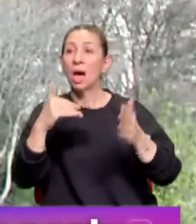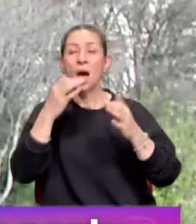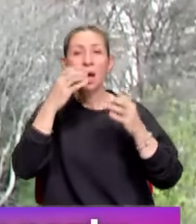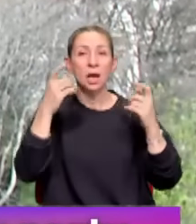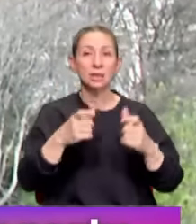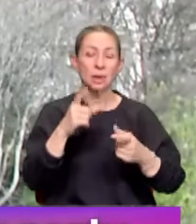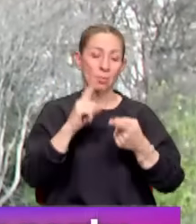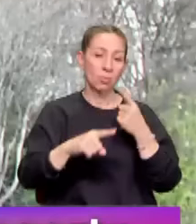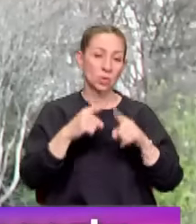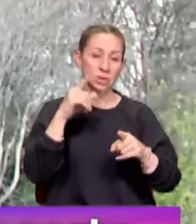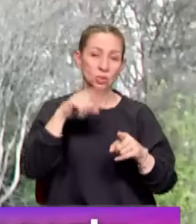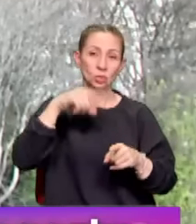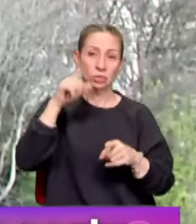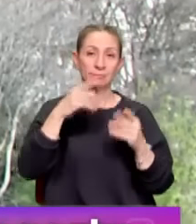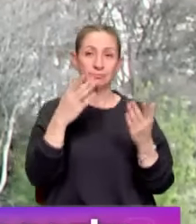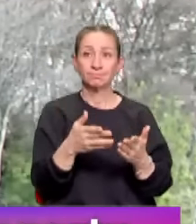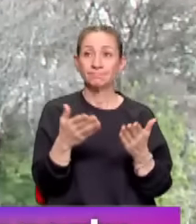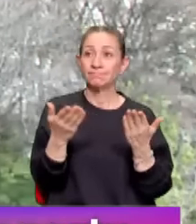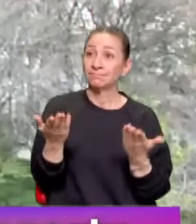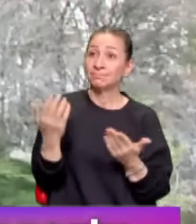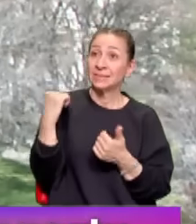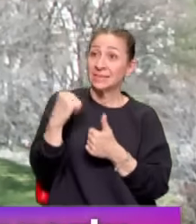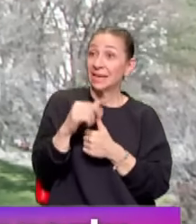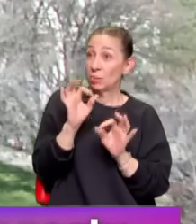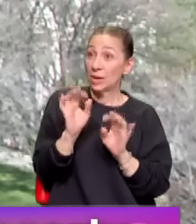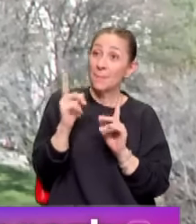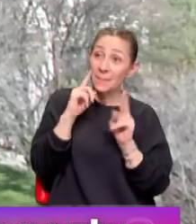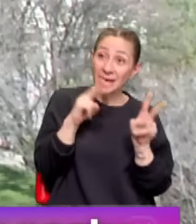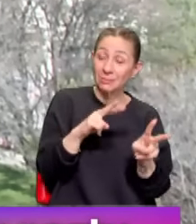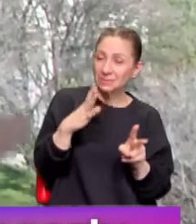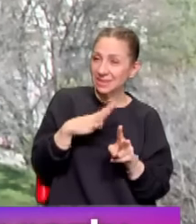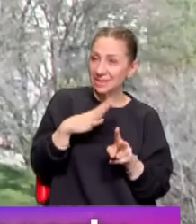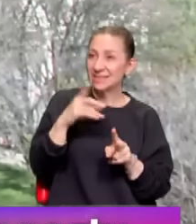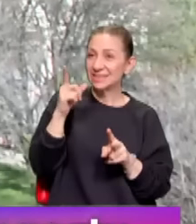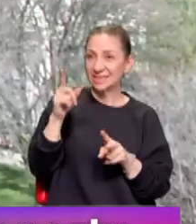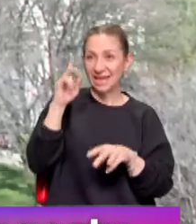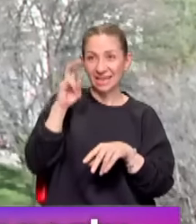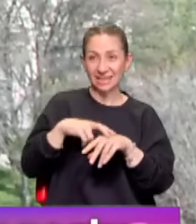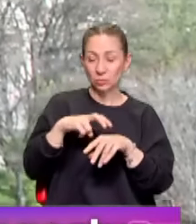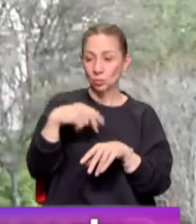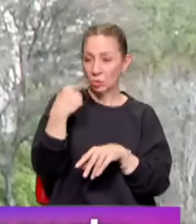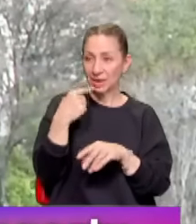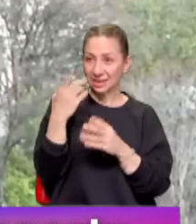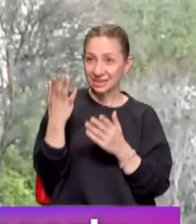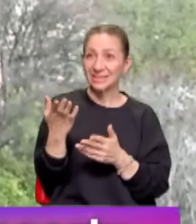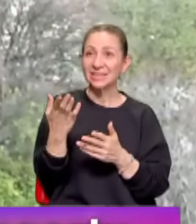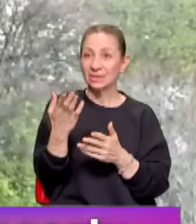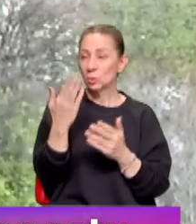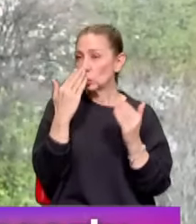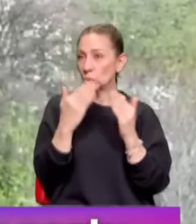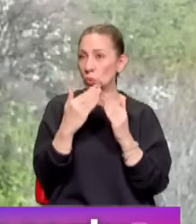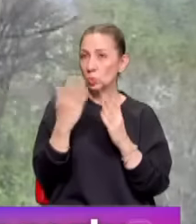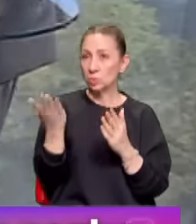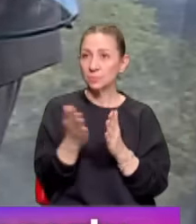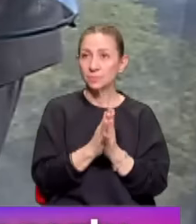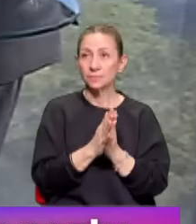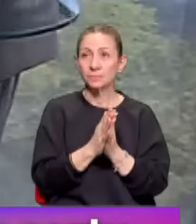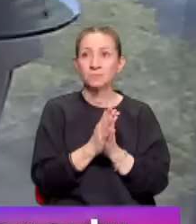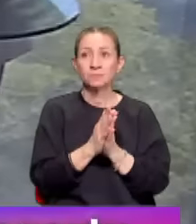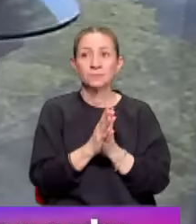Ankara'da, siyasette gündem. Tekrar buraya geri dönelim isterseniz. Siz evet. de hatırlattınız mülakatı evet. ve liyakati.